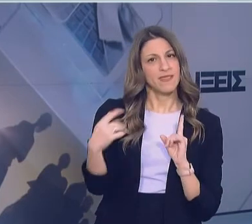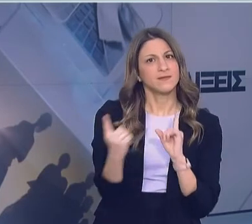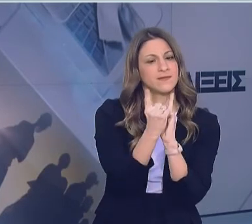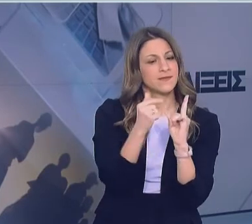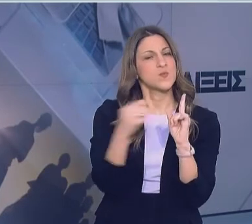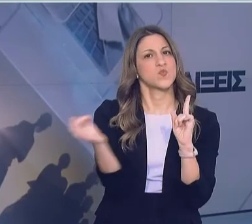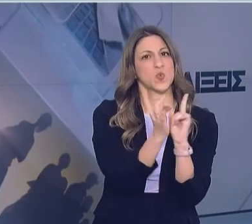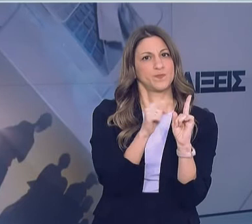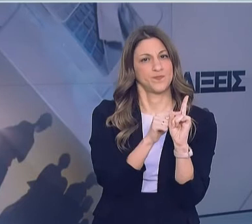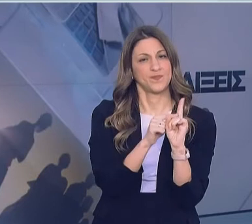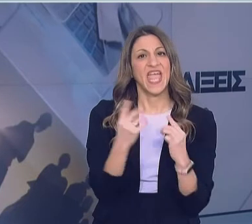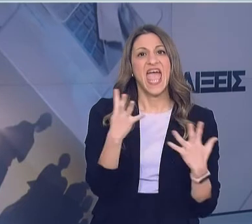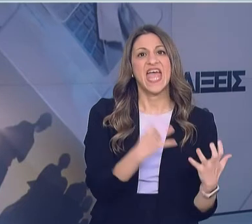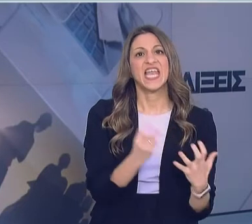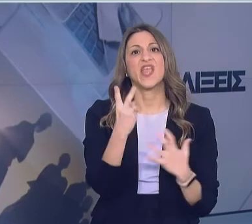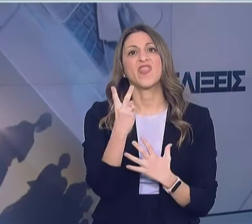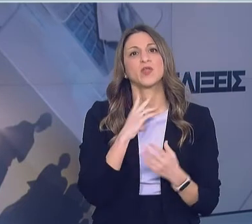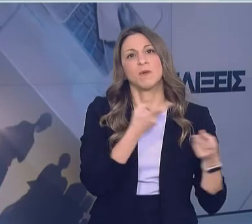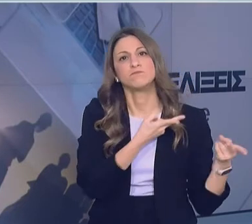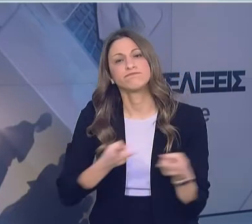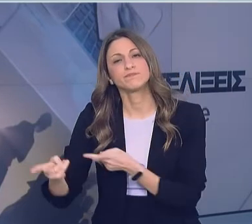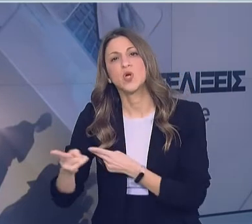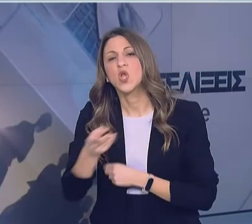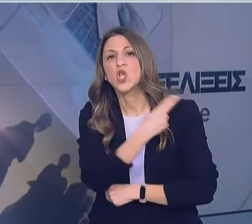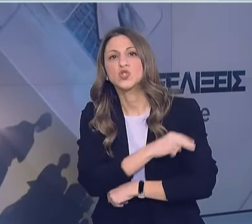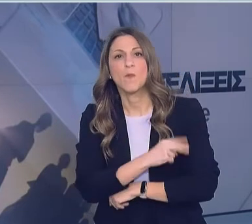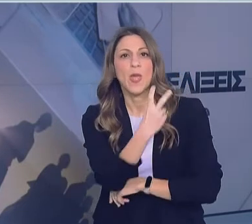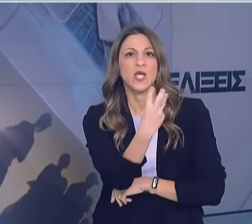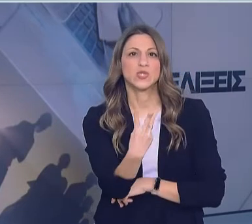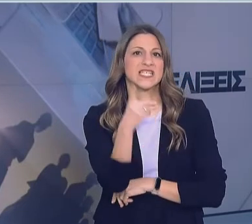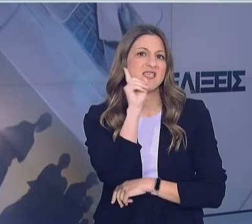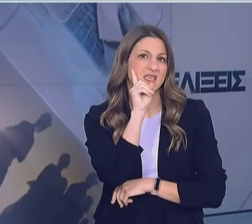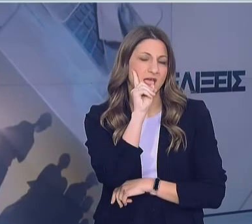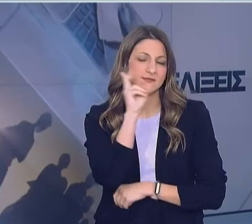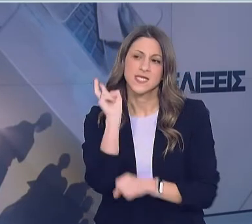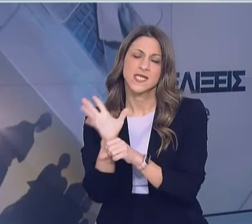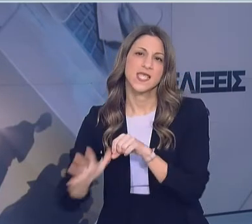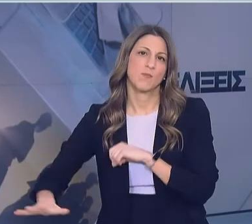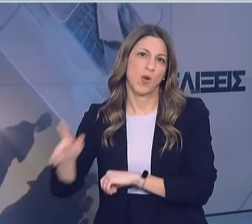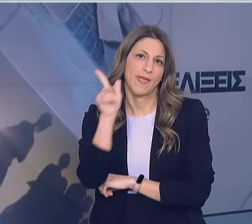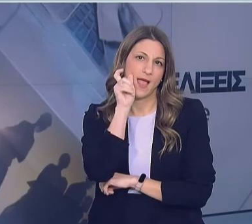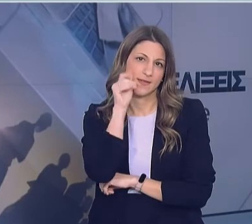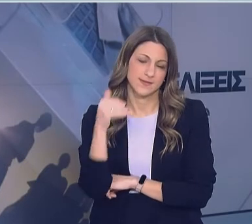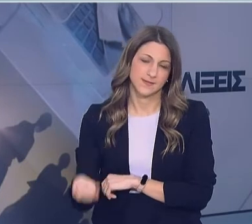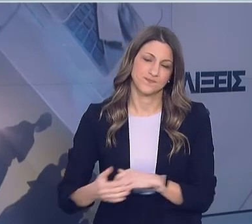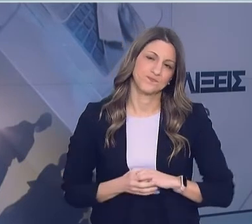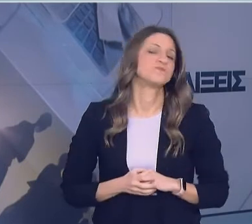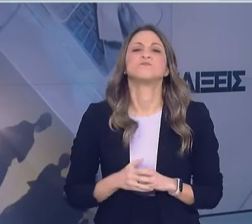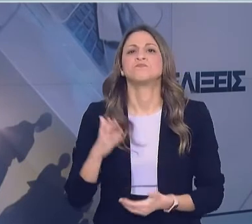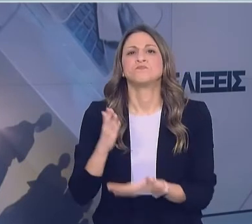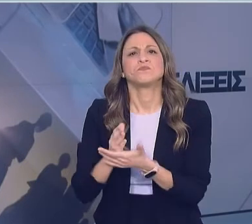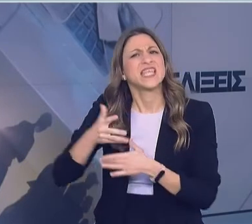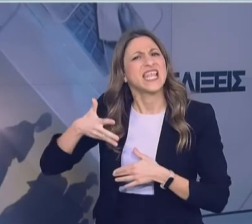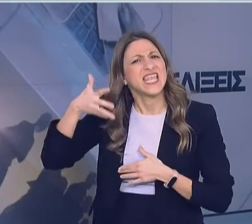92 συμπολίτες μας νοσηλεύονται διασωληνωμένοι, 23 γυναίκες και οι υπόλοιποι άντρες. Η διάμεση ηλικία